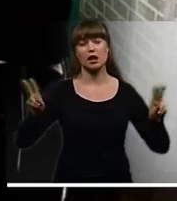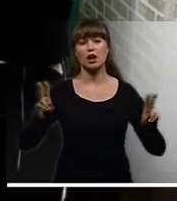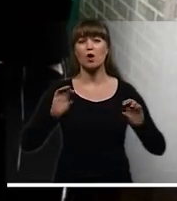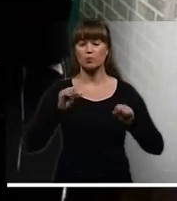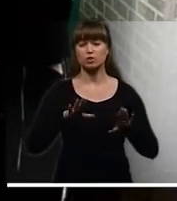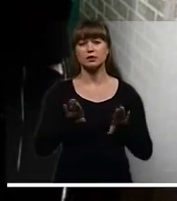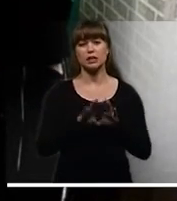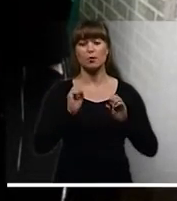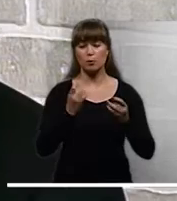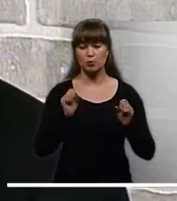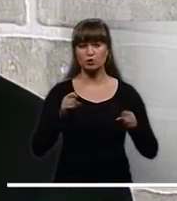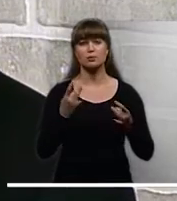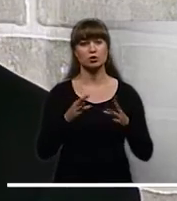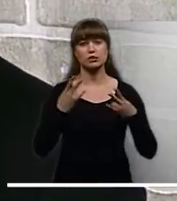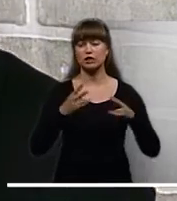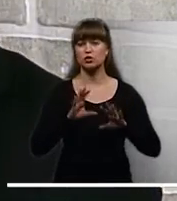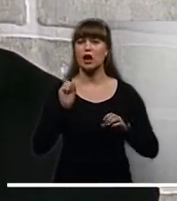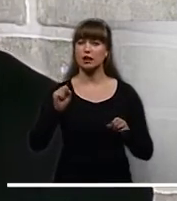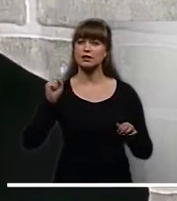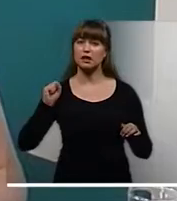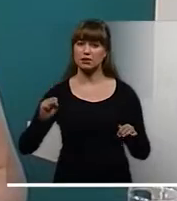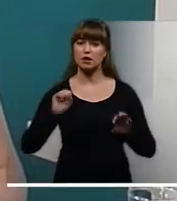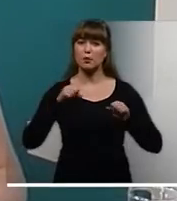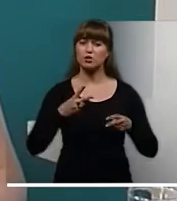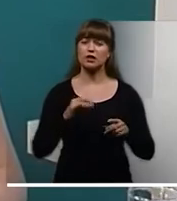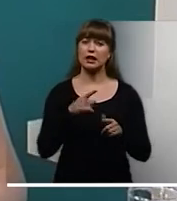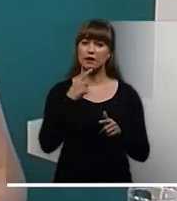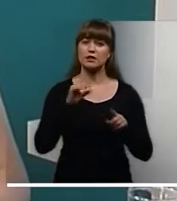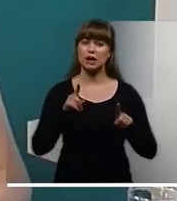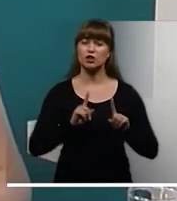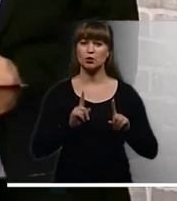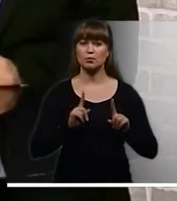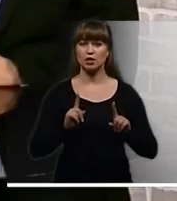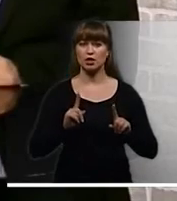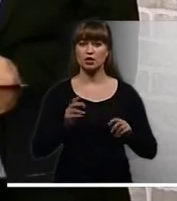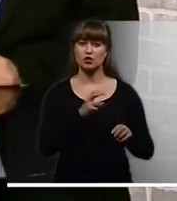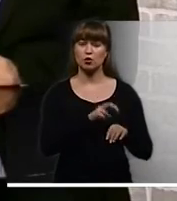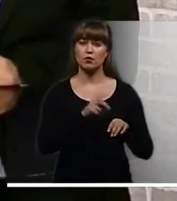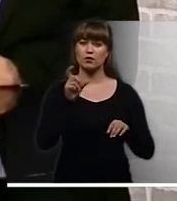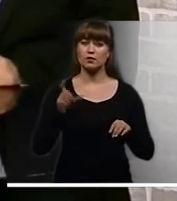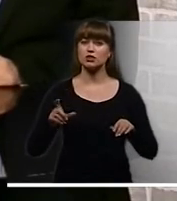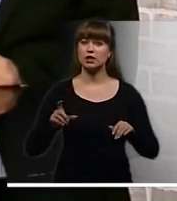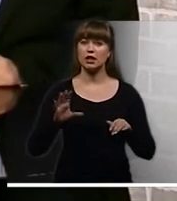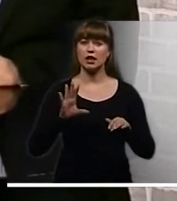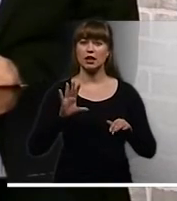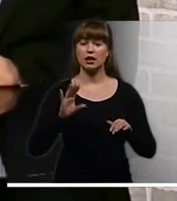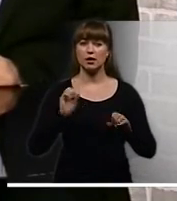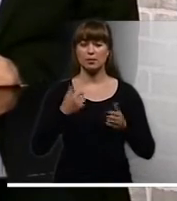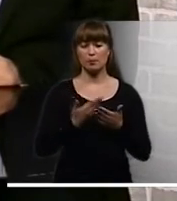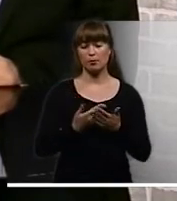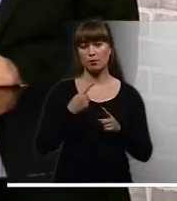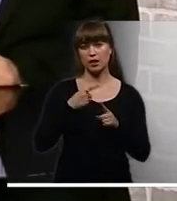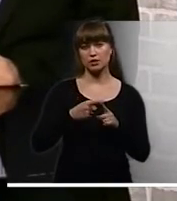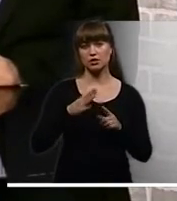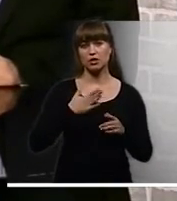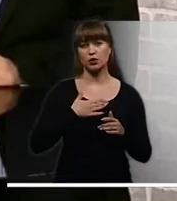так. Может, ему просто не нужна. Александр Александрович, можно ли говорить о том, что сейчас сердечные заболевания помолодели? Вот вы сказали, что продолжительность